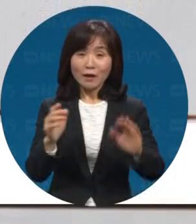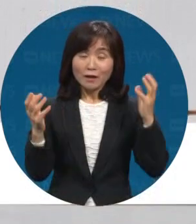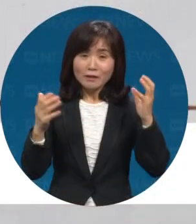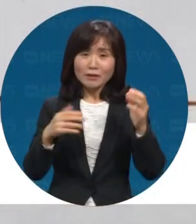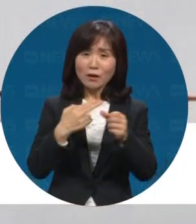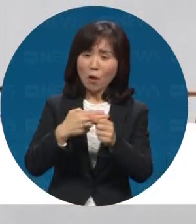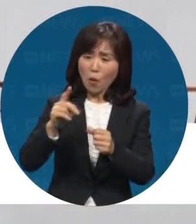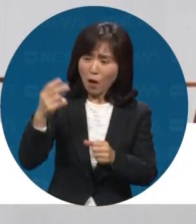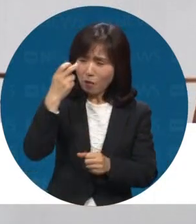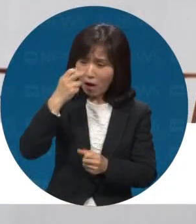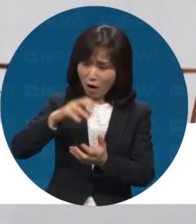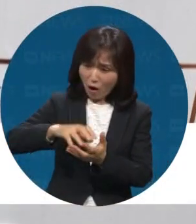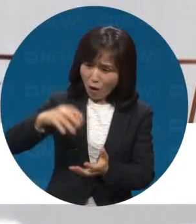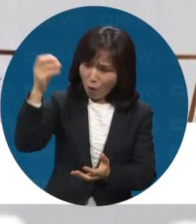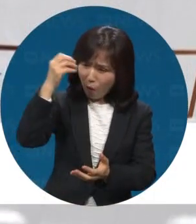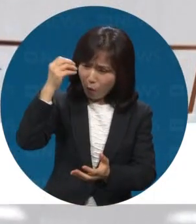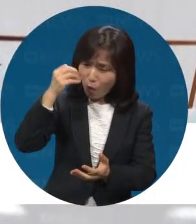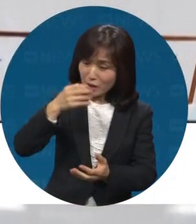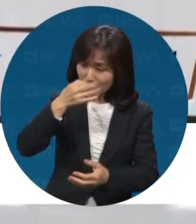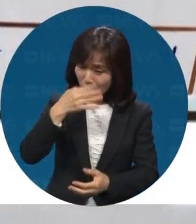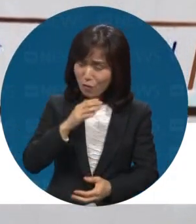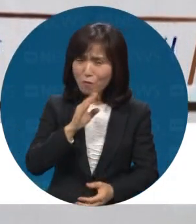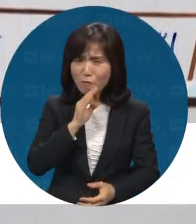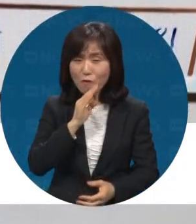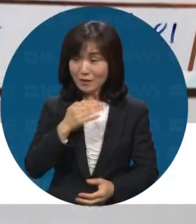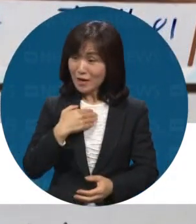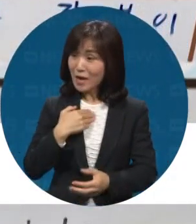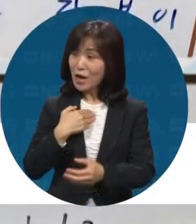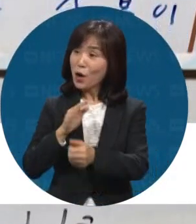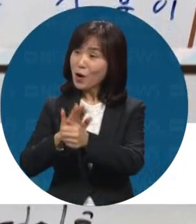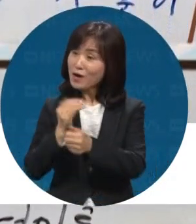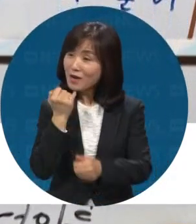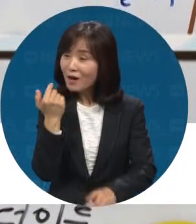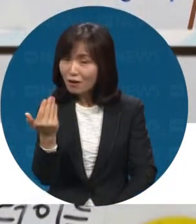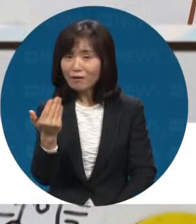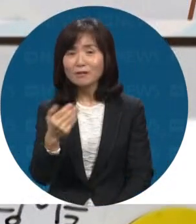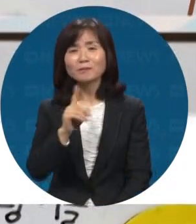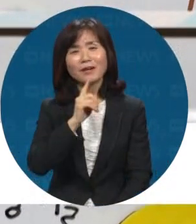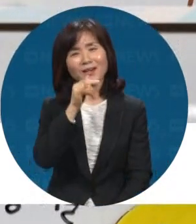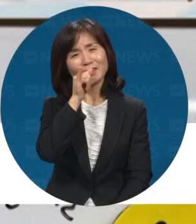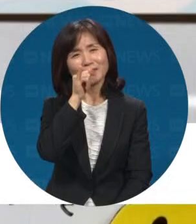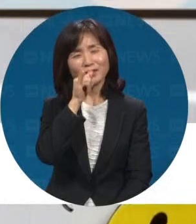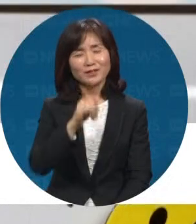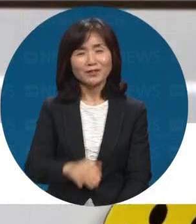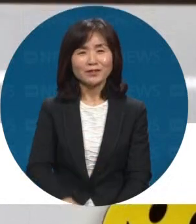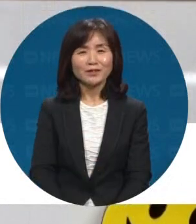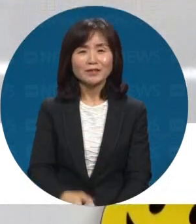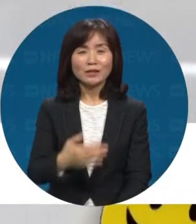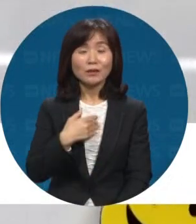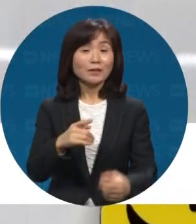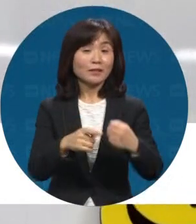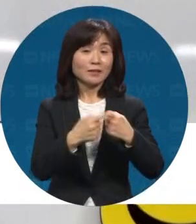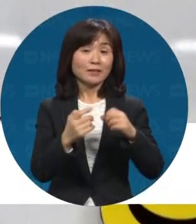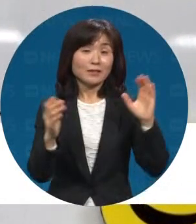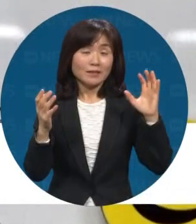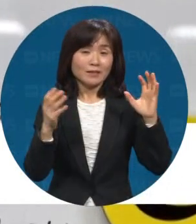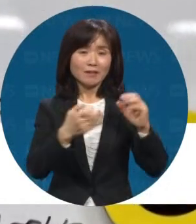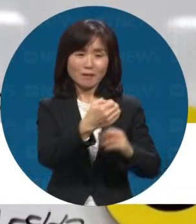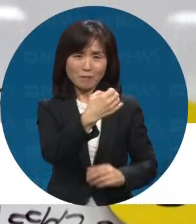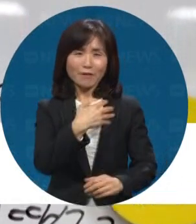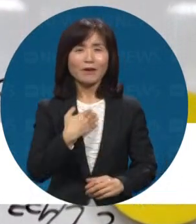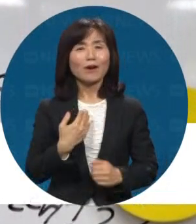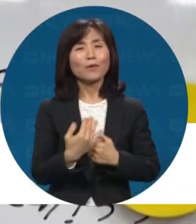오늘 검사장님께 엄청 많네요 많이 힘드시겠어요 뭐 제가 도와드릴까요 뭐 이런 말도 하는데 저도 1학년 아이들의 말에